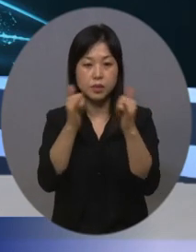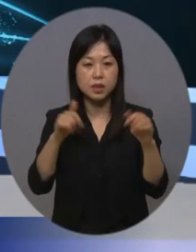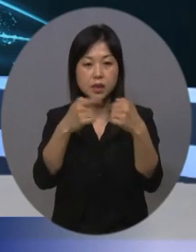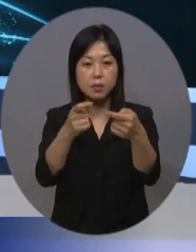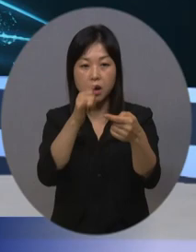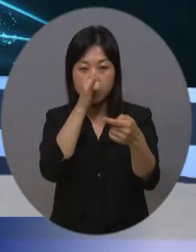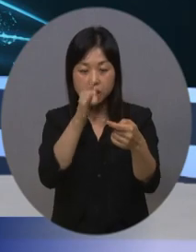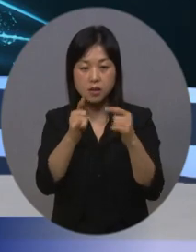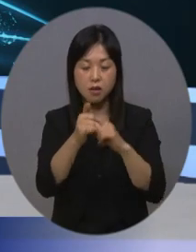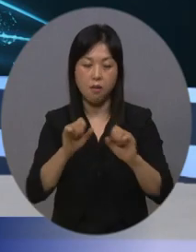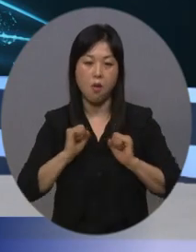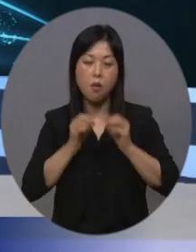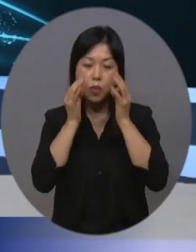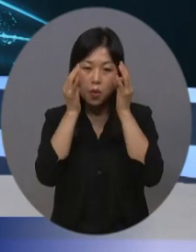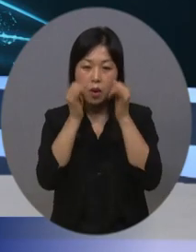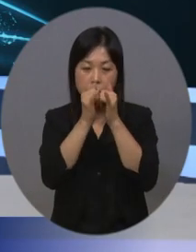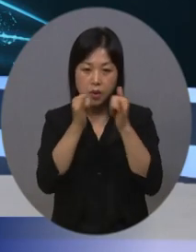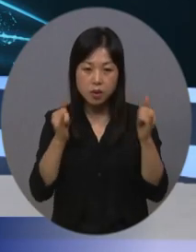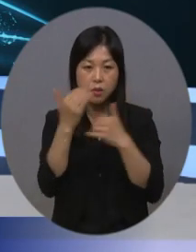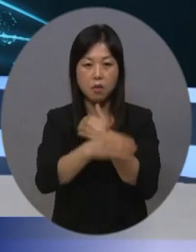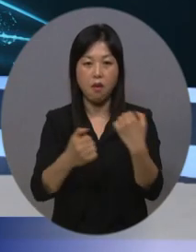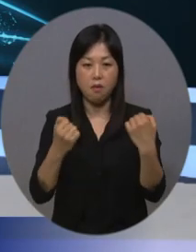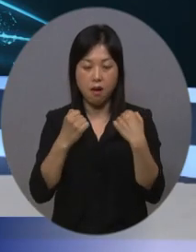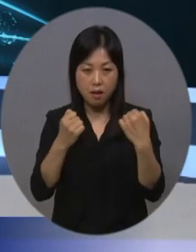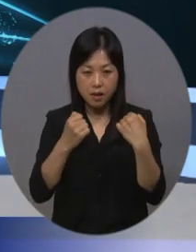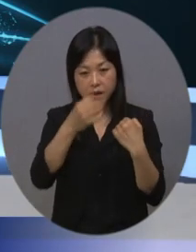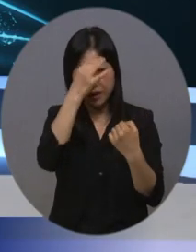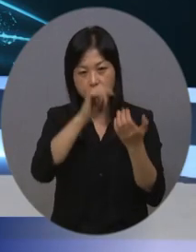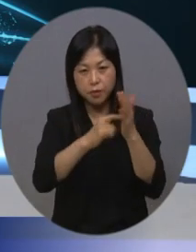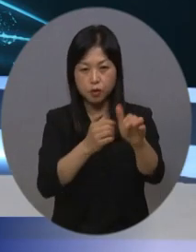모두 건강하게 기량을 펼치고 오기를